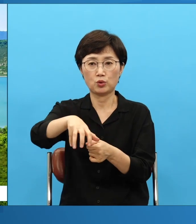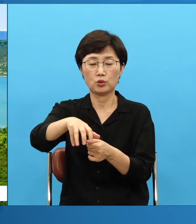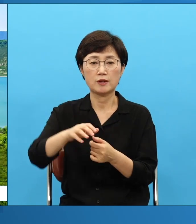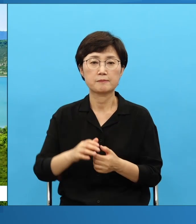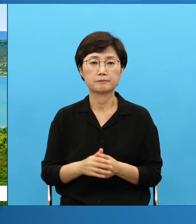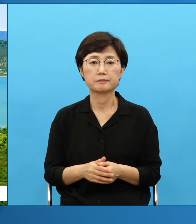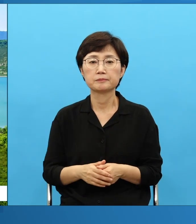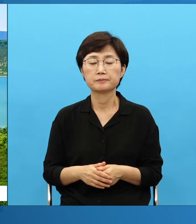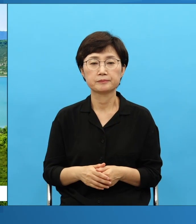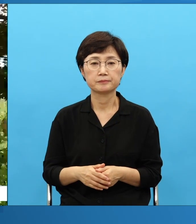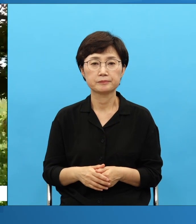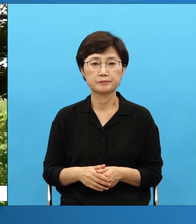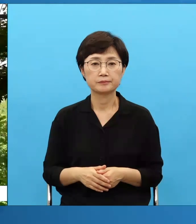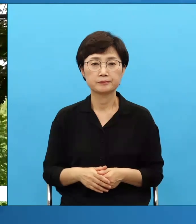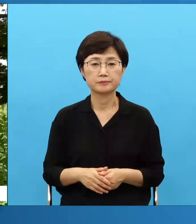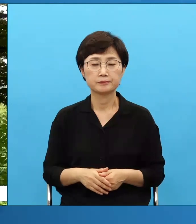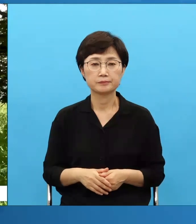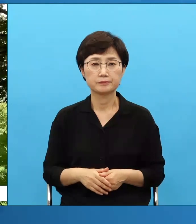열립니다.